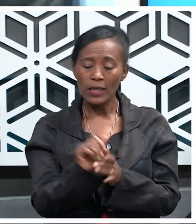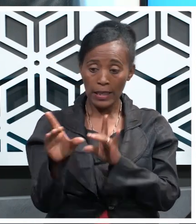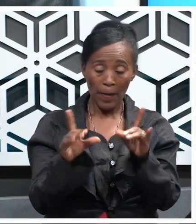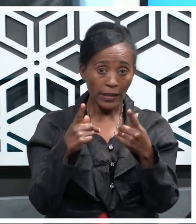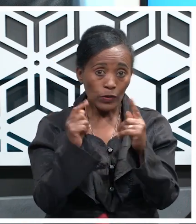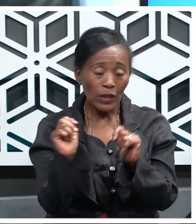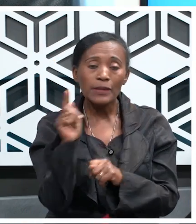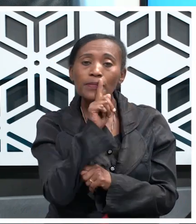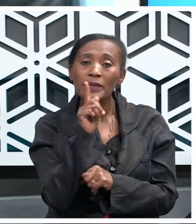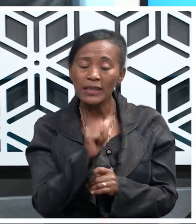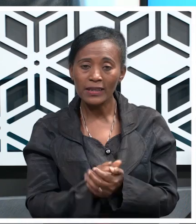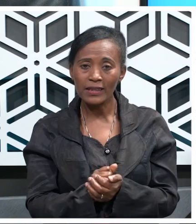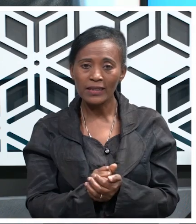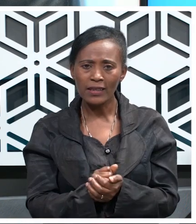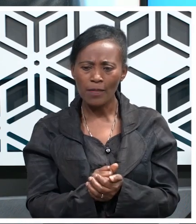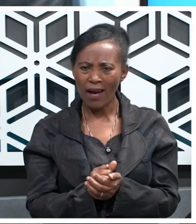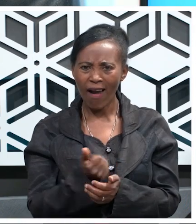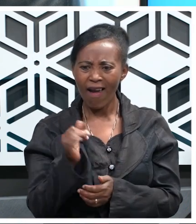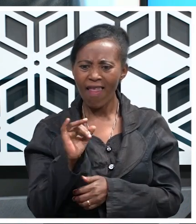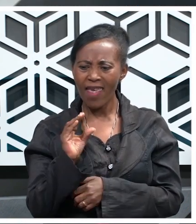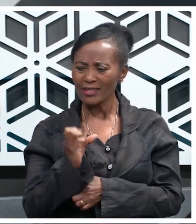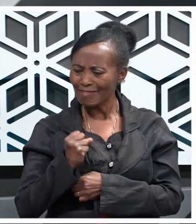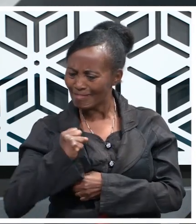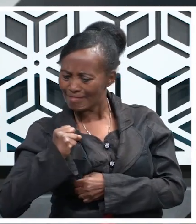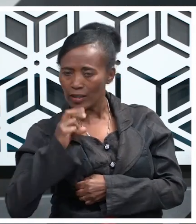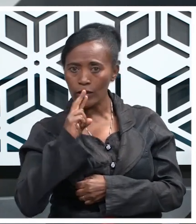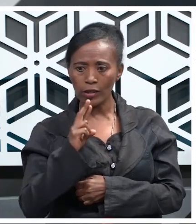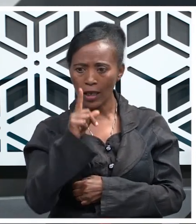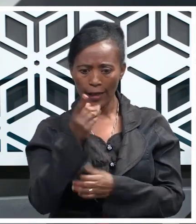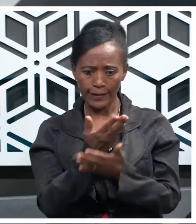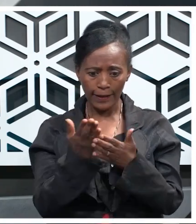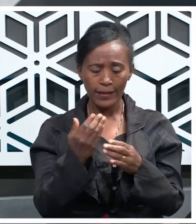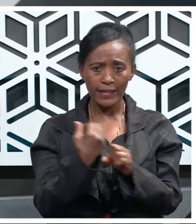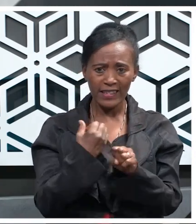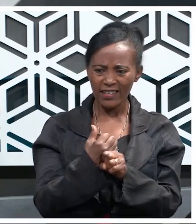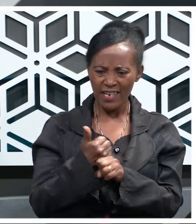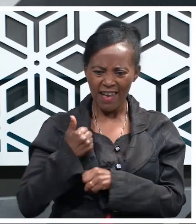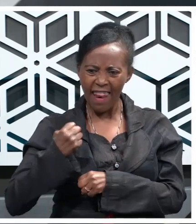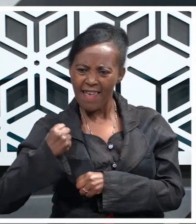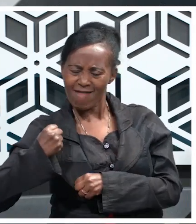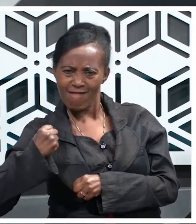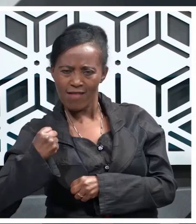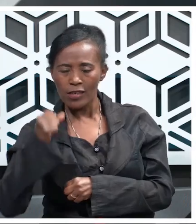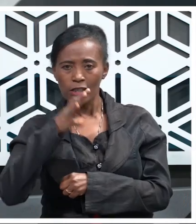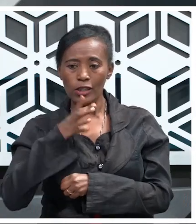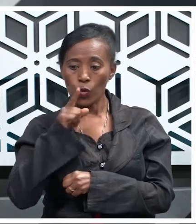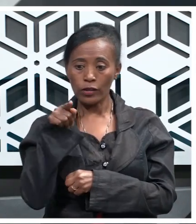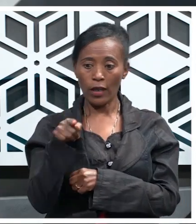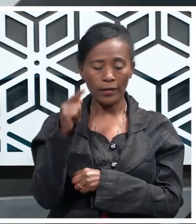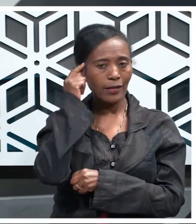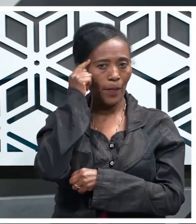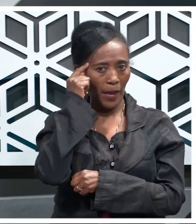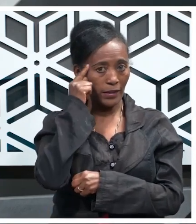ምንድነው የማደርገው ጥረት ምንድነው እለህኛ ነው ለውጥ ለያውን እንግዲህ ስት አንድ ነገር ስታደርጊ እለህኛ እና